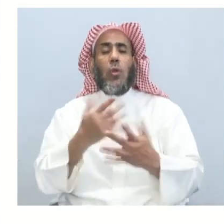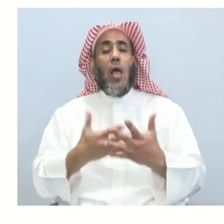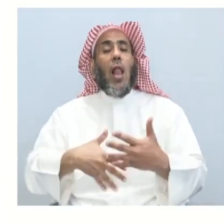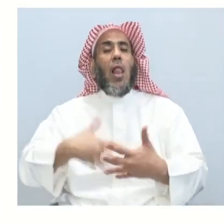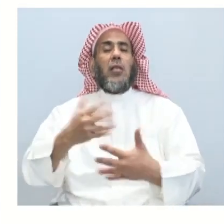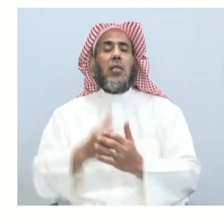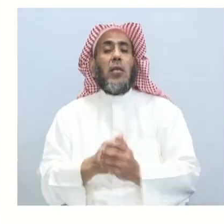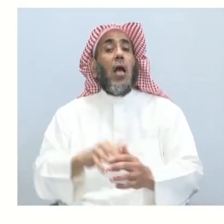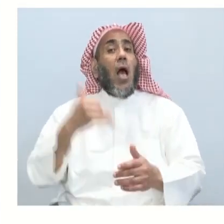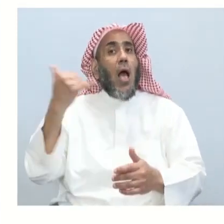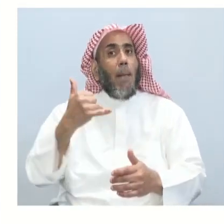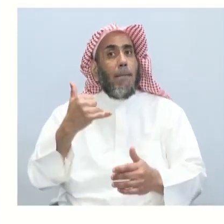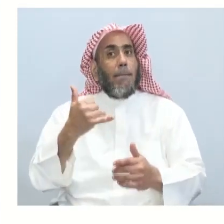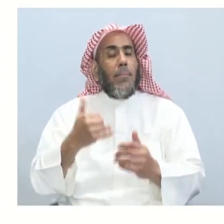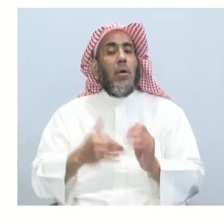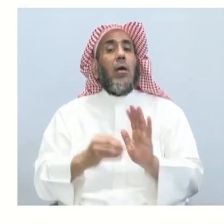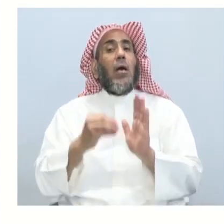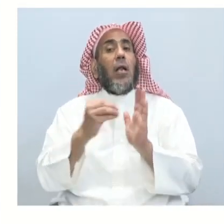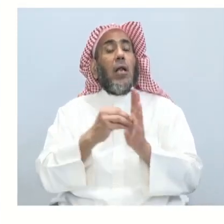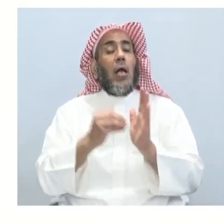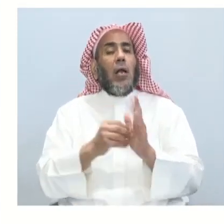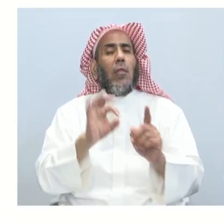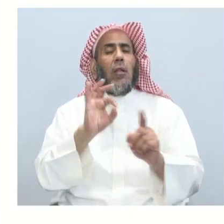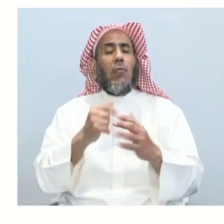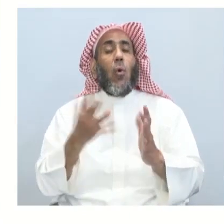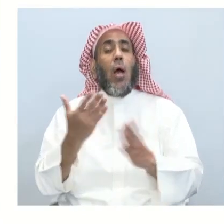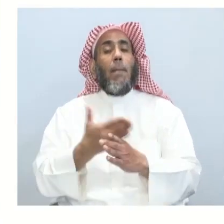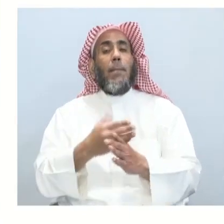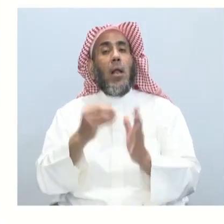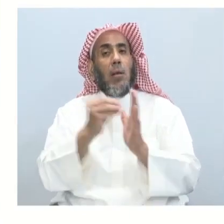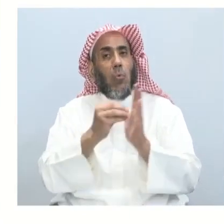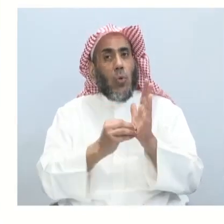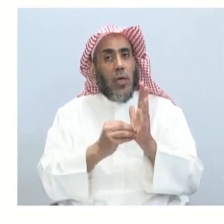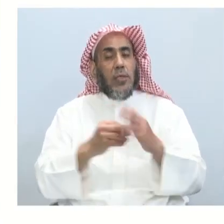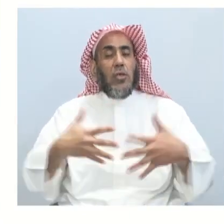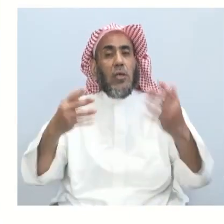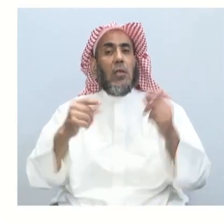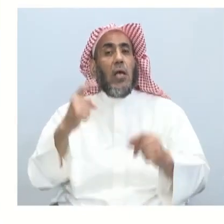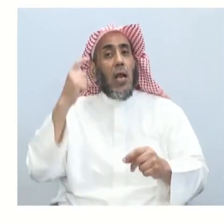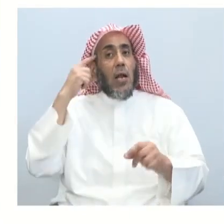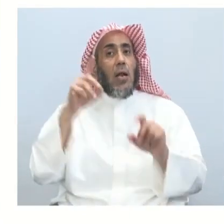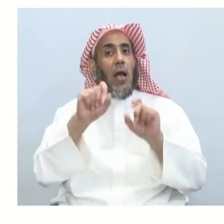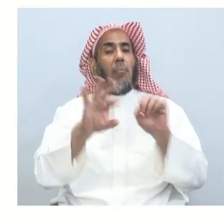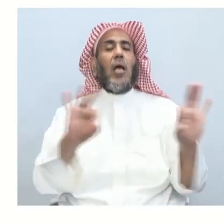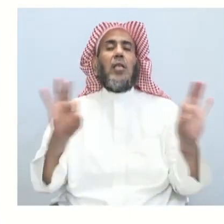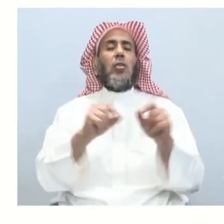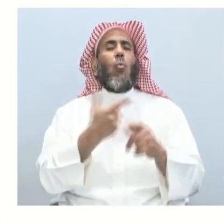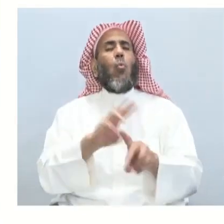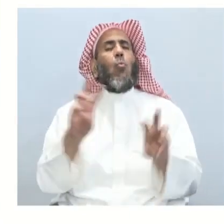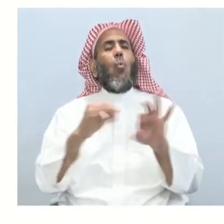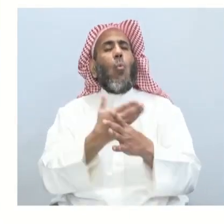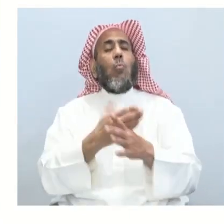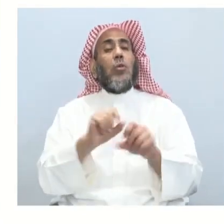الحديثه اهم الاغراض اللي يتطرق اليها الشعراء وكذلك اهم الموضوعات الحديثه اللي تطرق اليها الشعراء هذا هو رابط الدرس الرقميه بامكانك الدخول